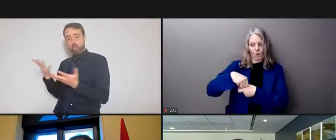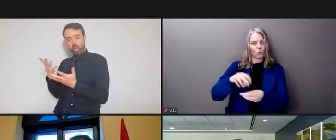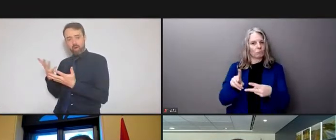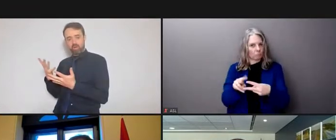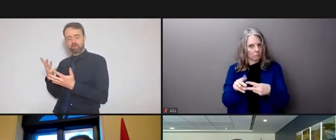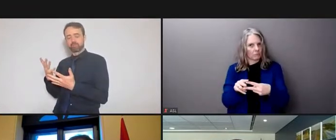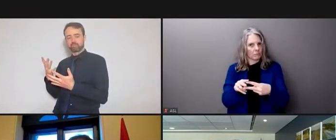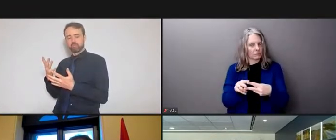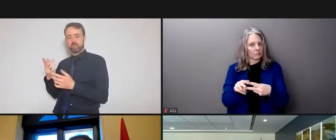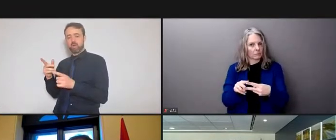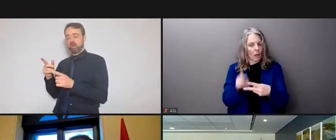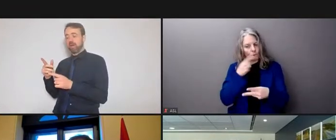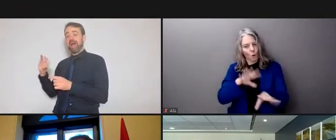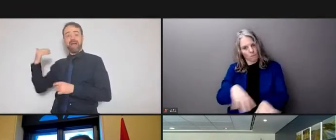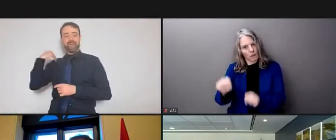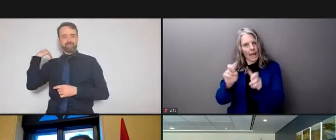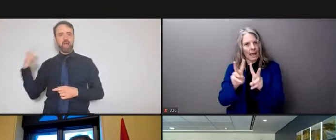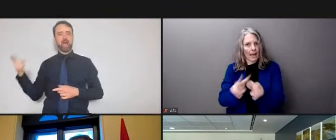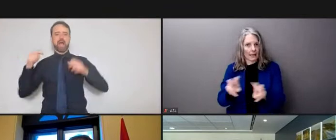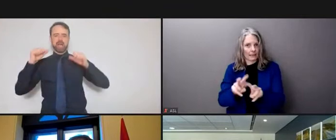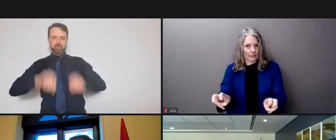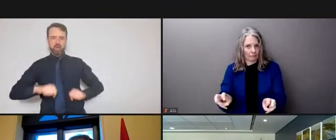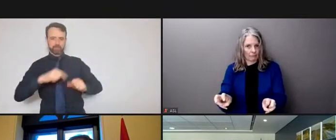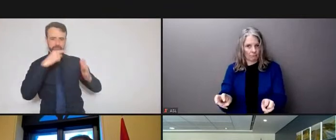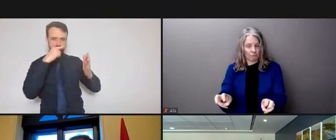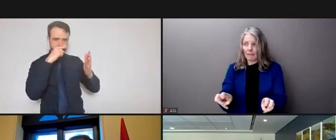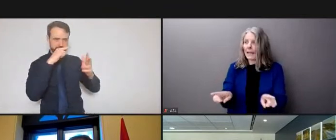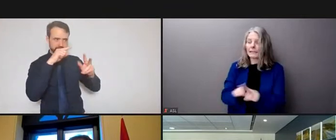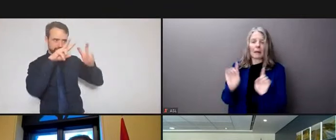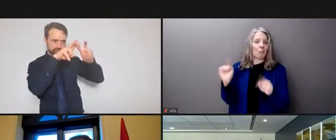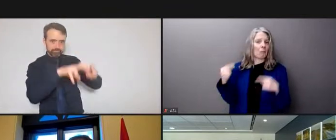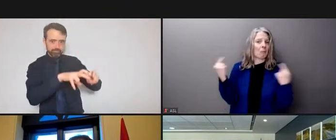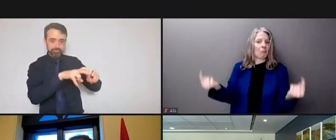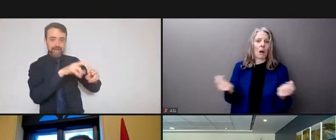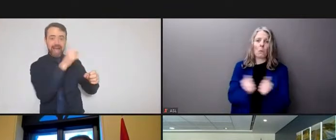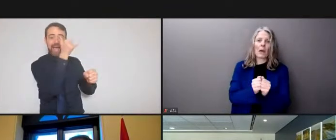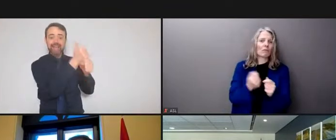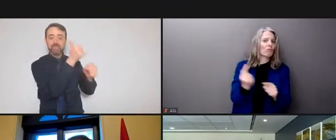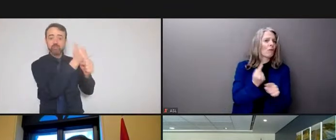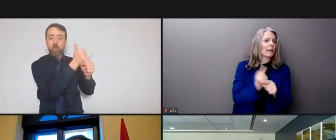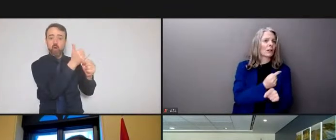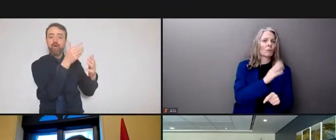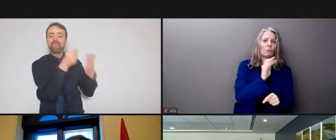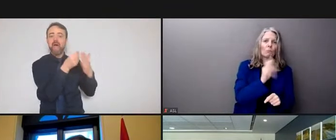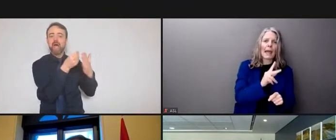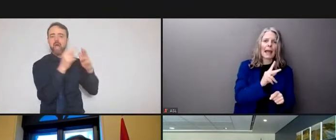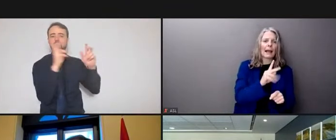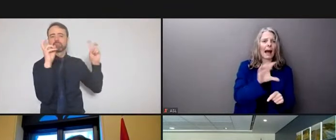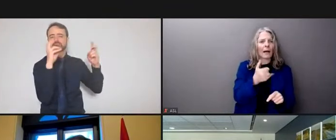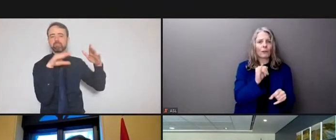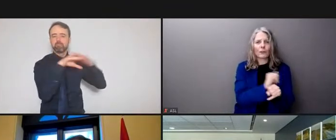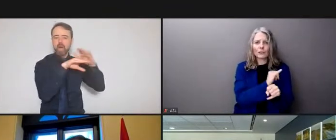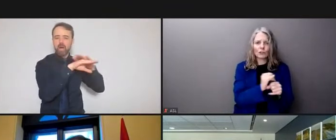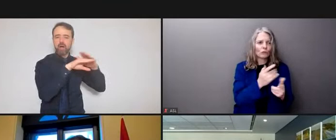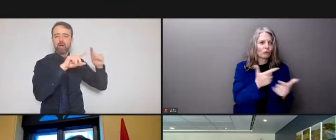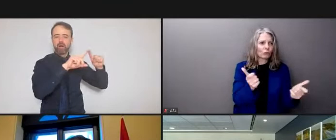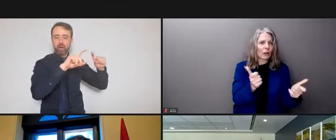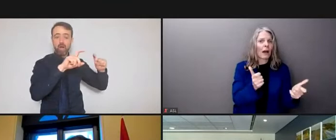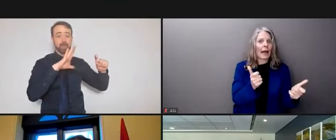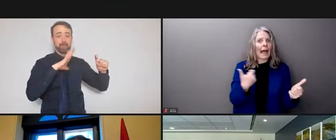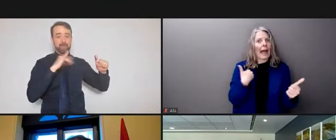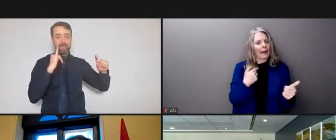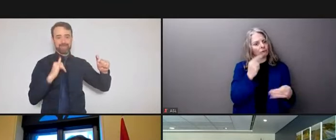les institutions financières on doit maintenant moderniser les pouvoirs du